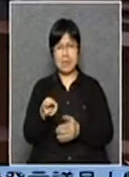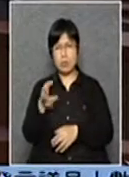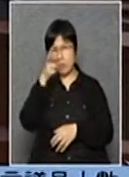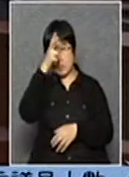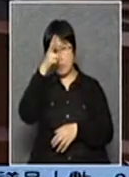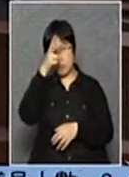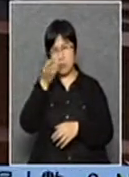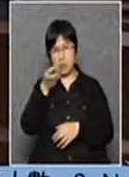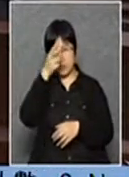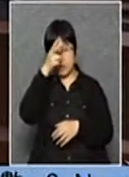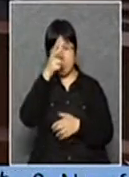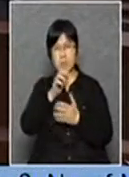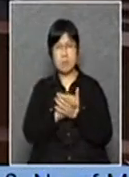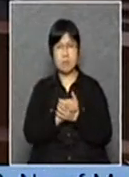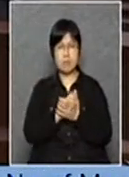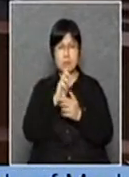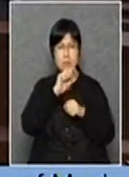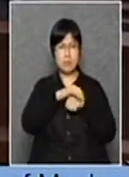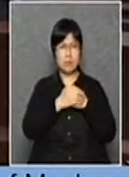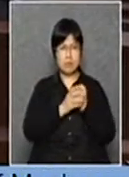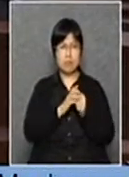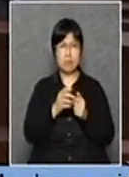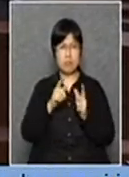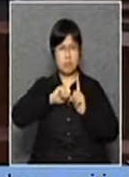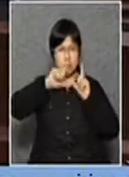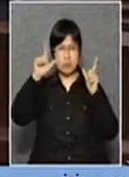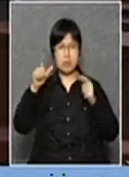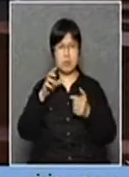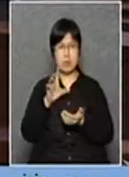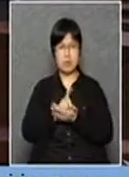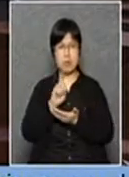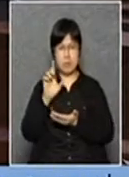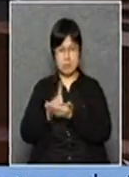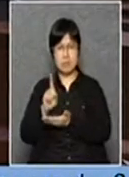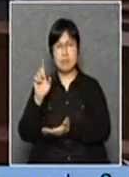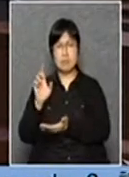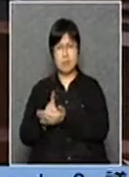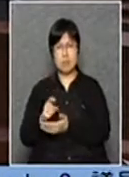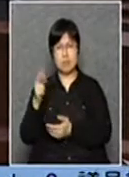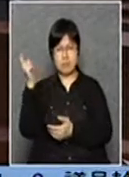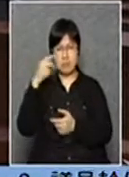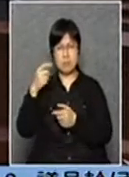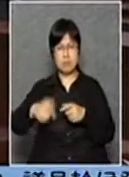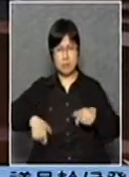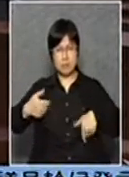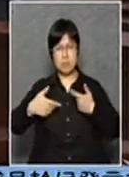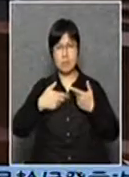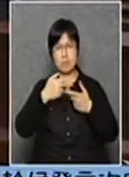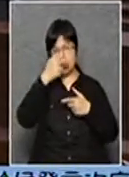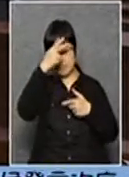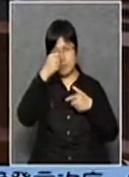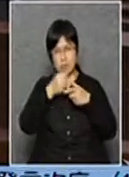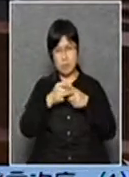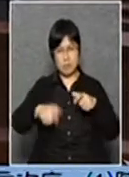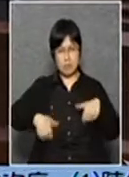策。為了得到國際上的聲譽，我們每一年我們的經常開支或者公共開支就不會超過